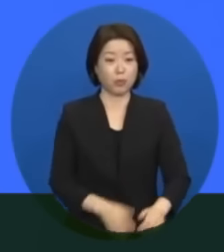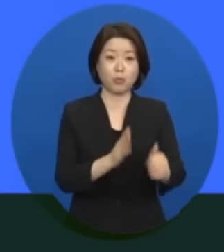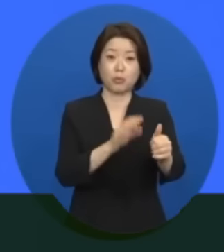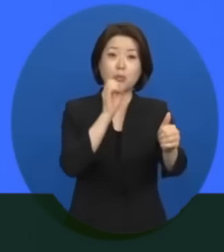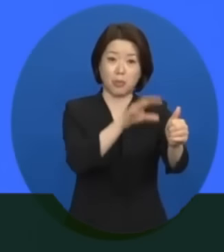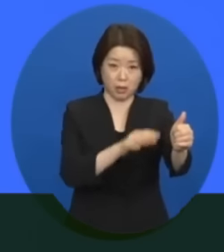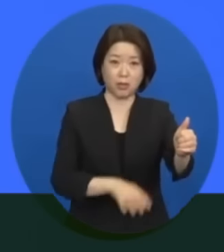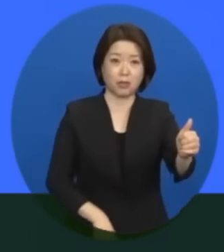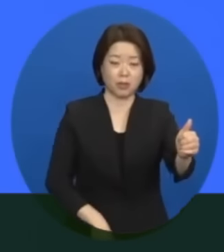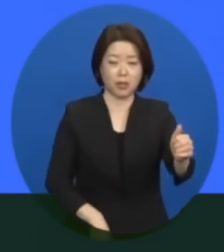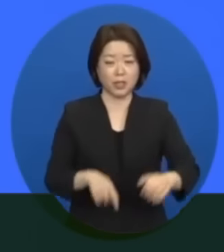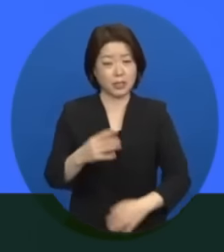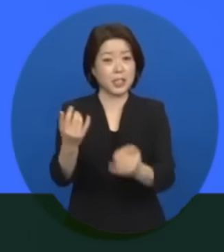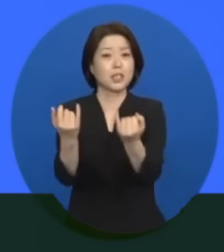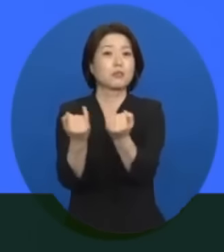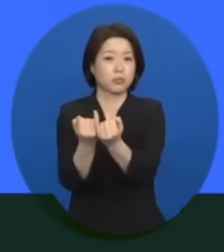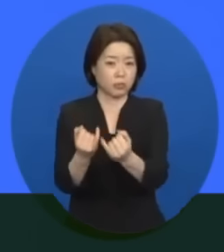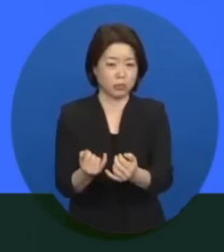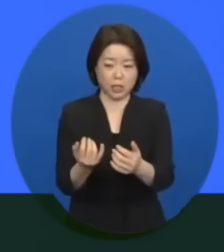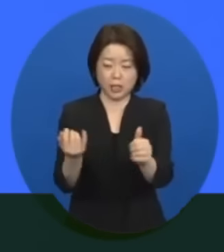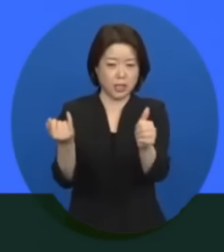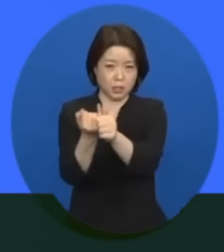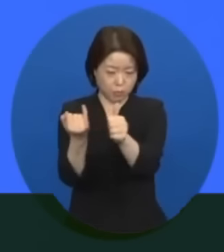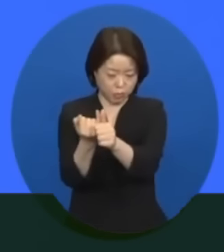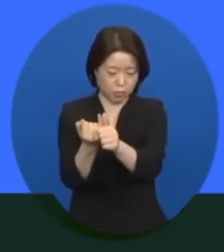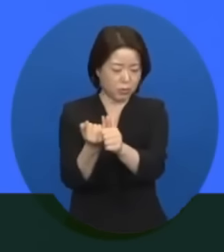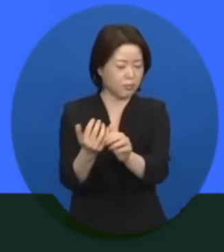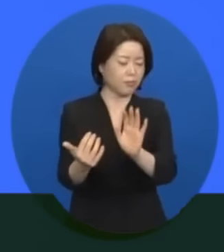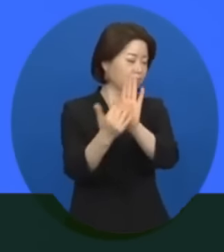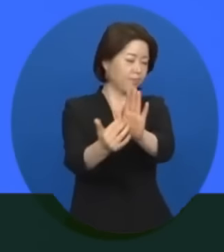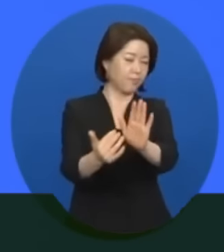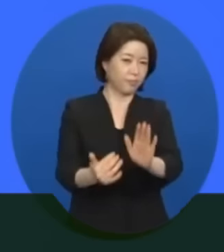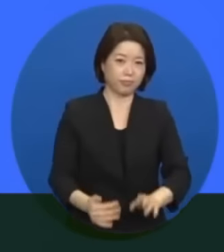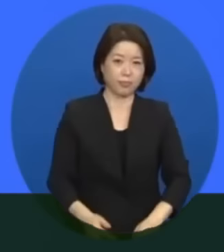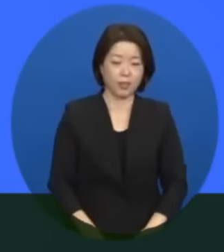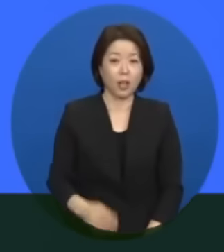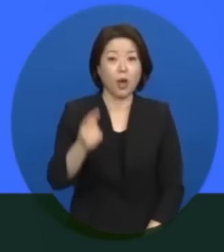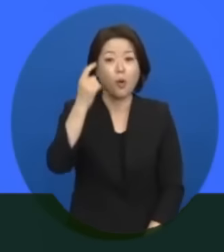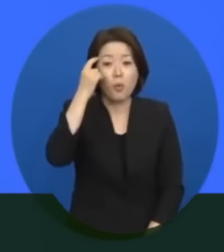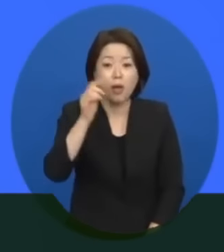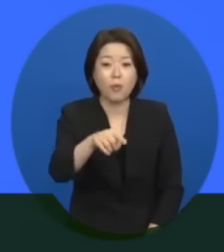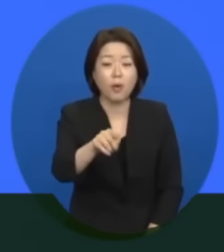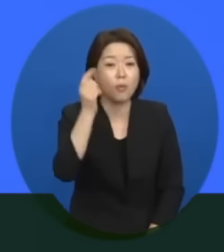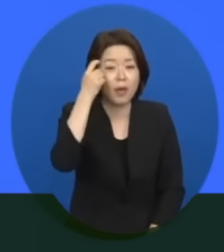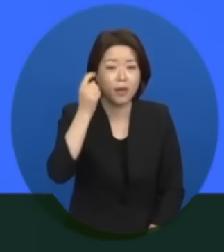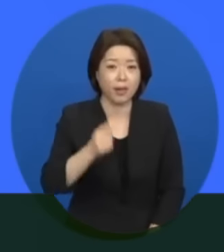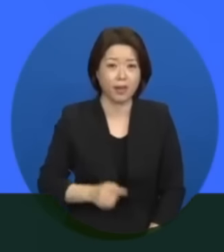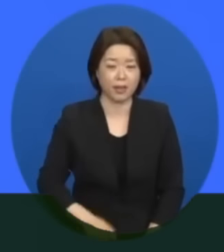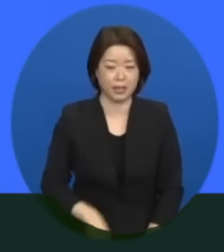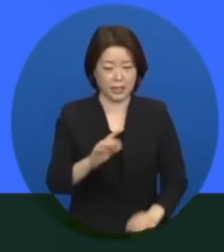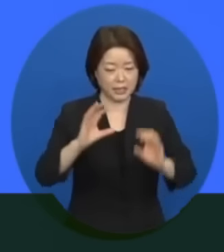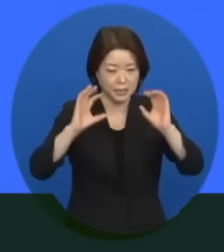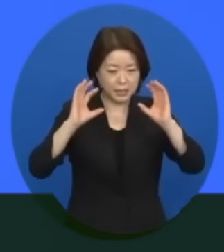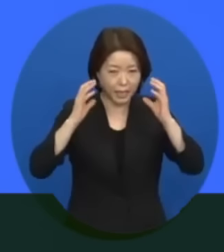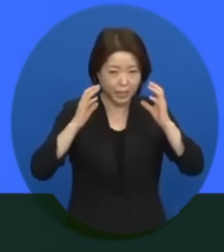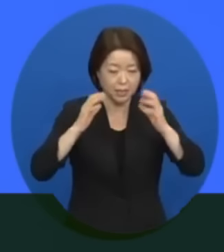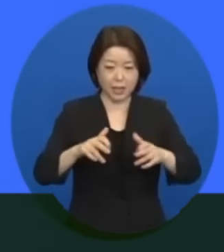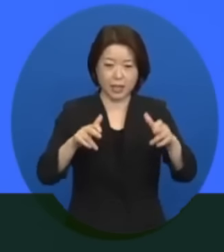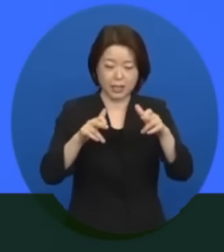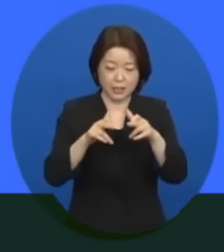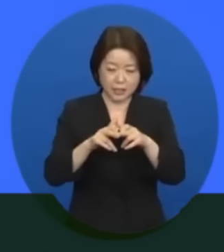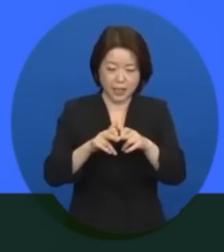건데이 부부가 거절을 하는 겁니다 왜 그러냐 그랬더니이 아이가 장애를 갖고